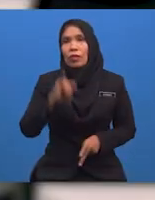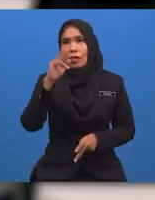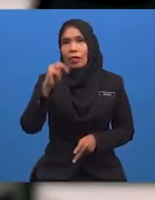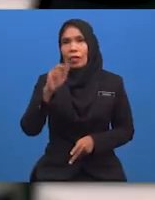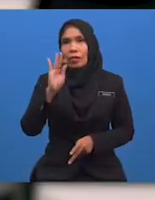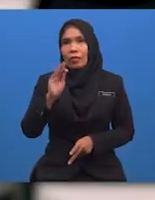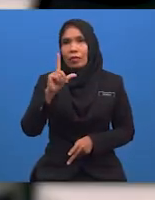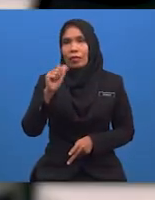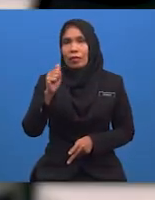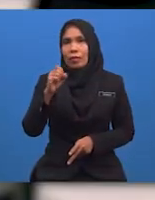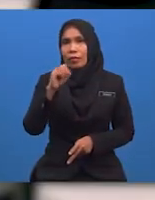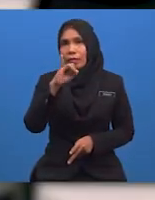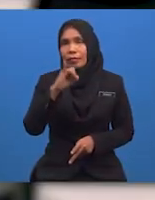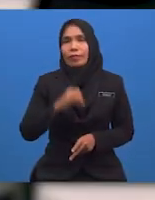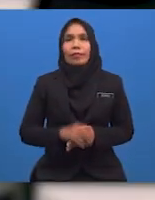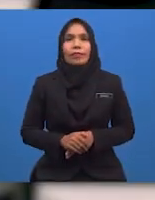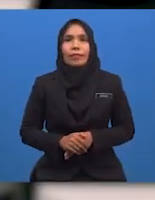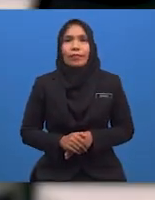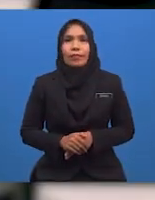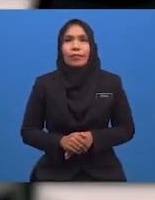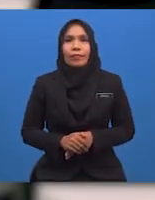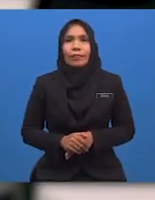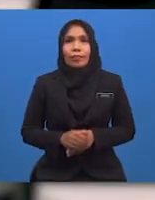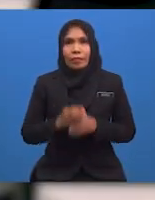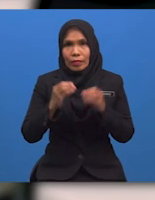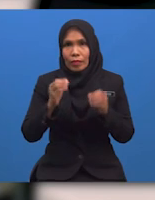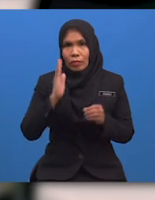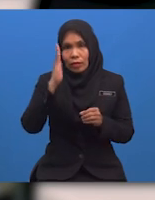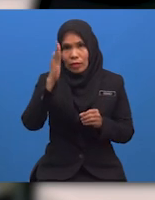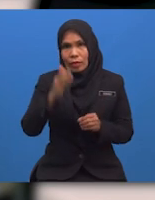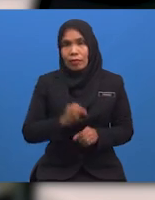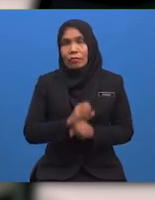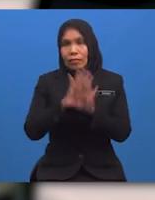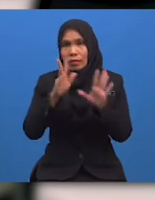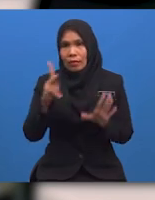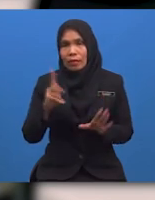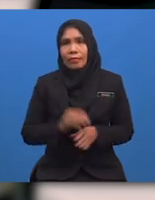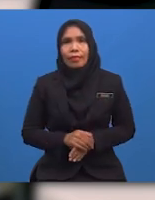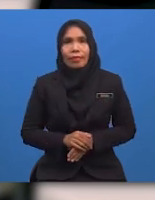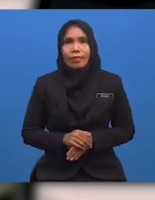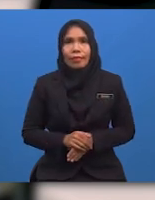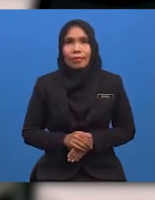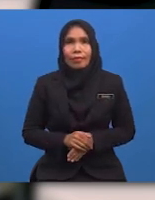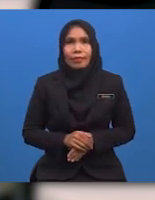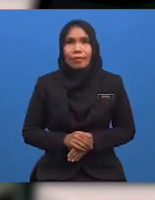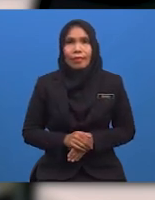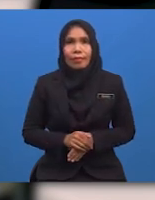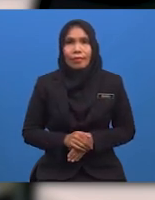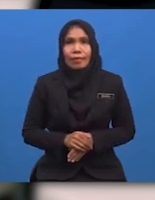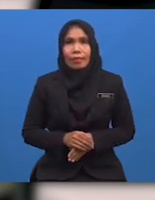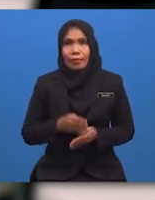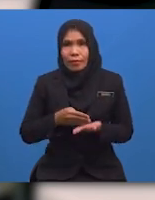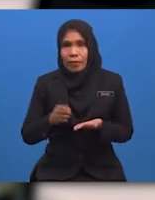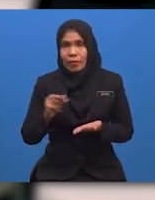Sekiranya pelajar telah faham, cikgu akan menerangkan subtopik yang seterusnya, iaitu